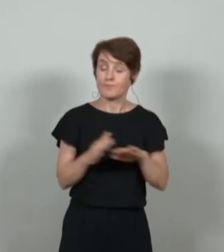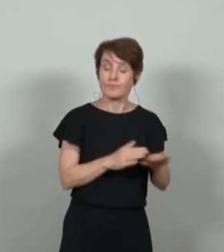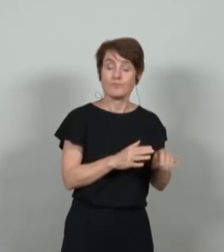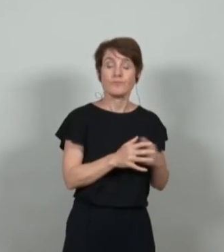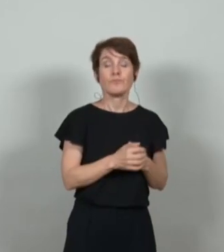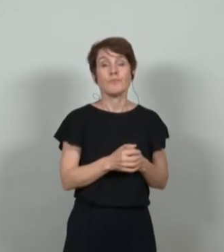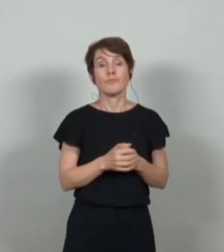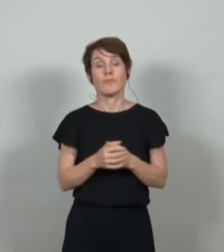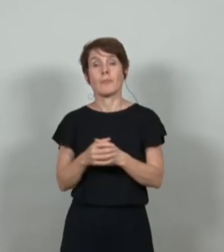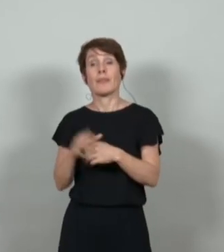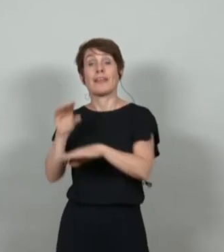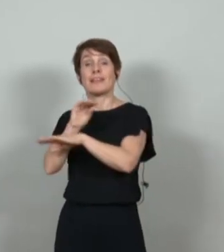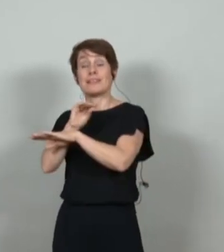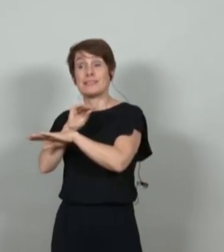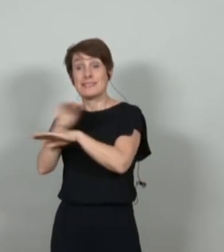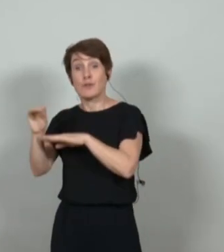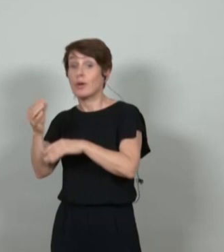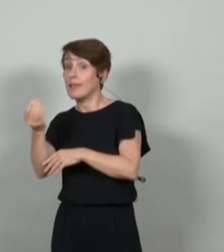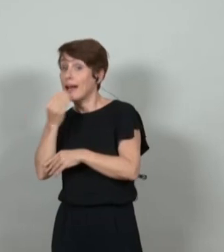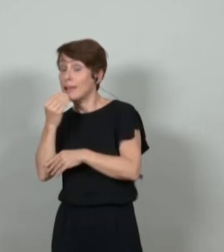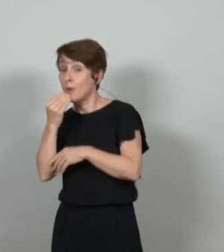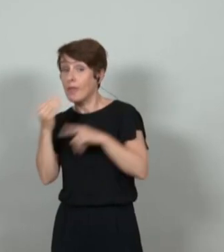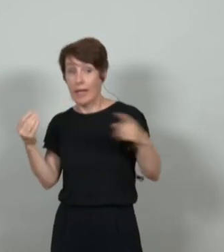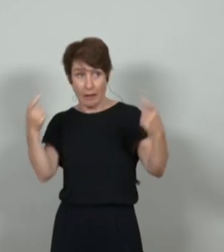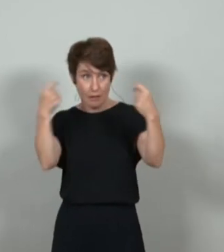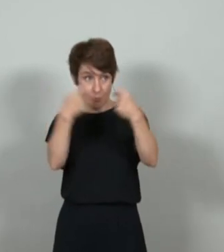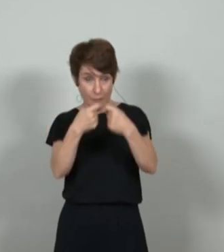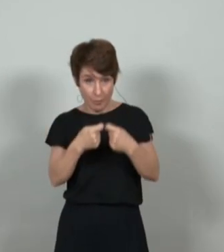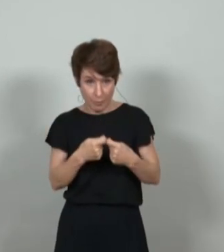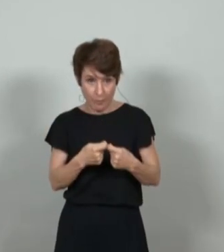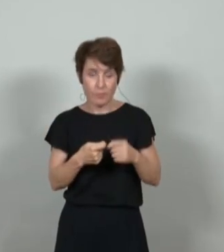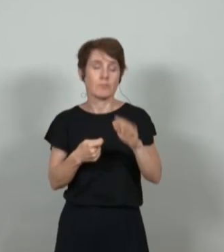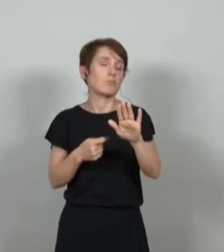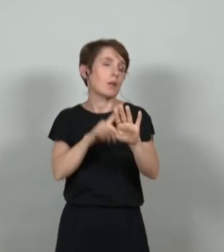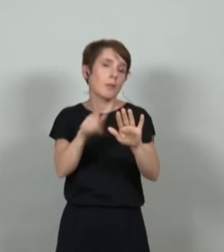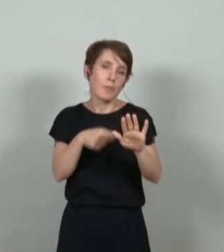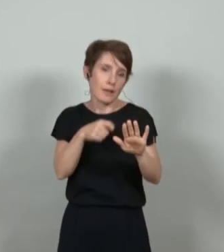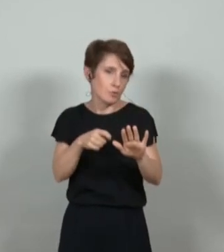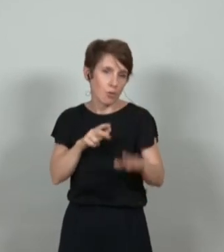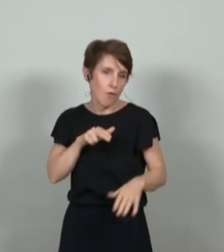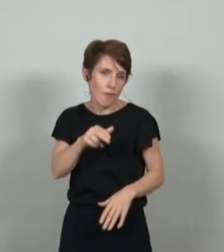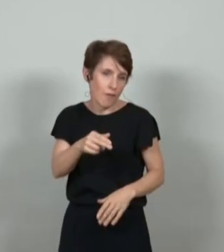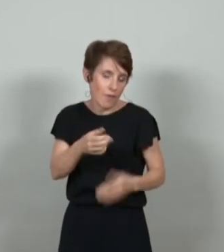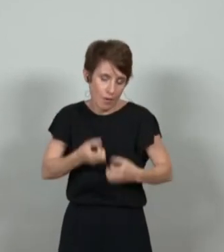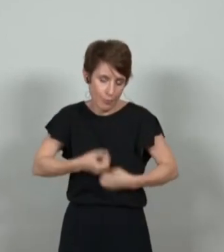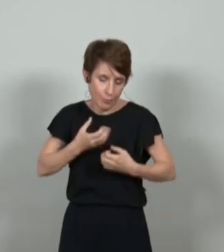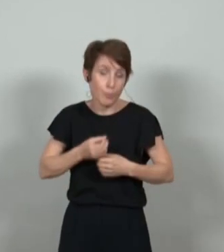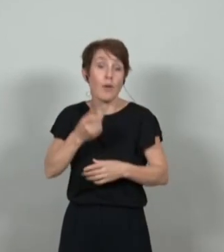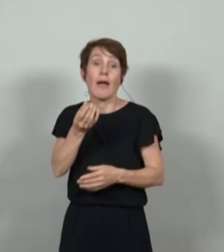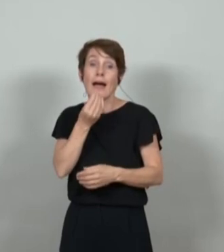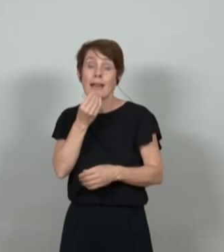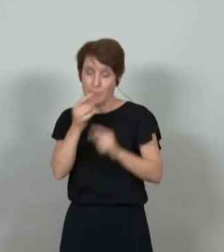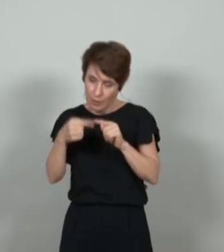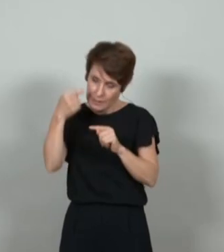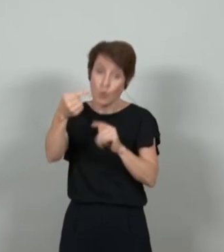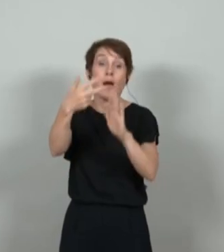décoration avec la sécurité sociale de l'alimentation comme je dis mon propos introductif nous parlerons d'alimentation d'ici personnes si vous